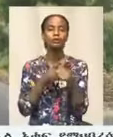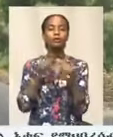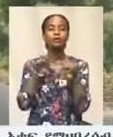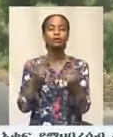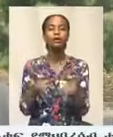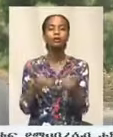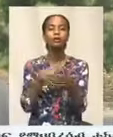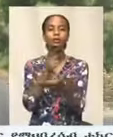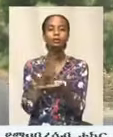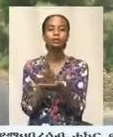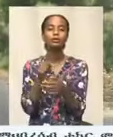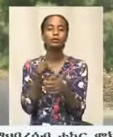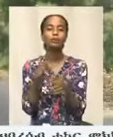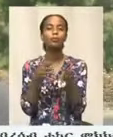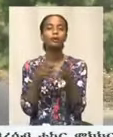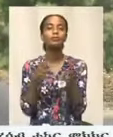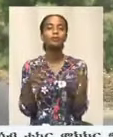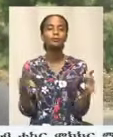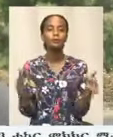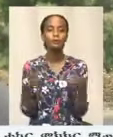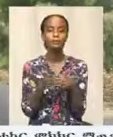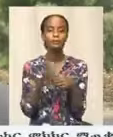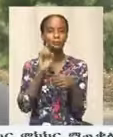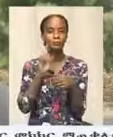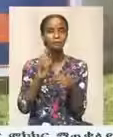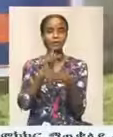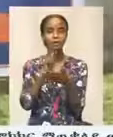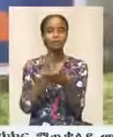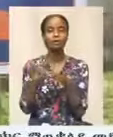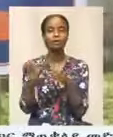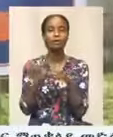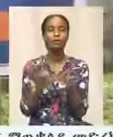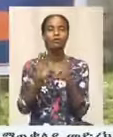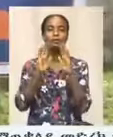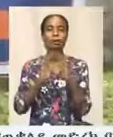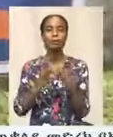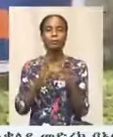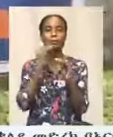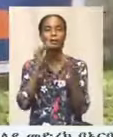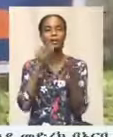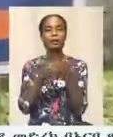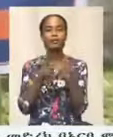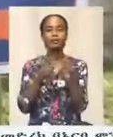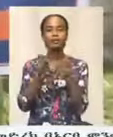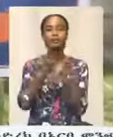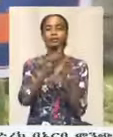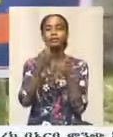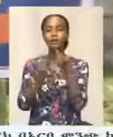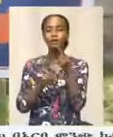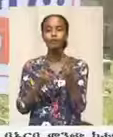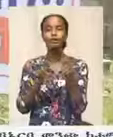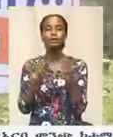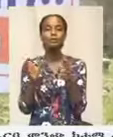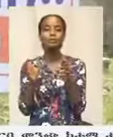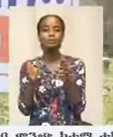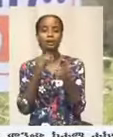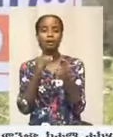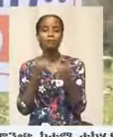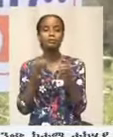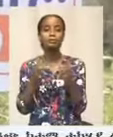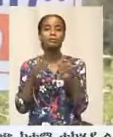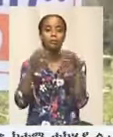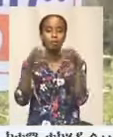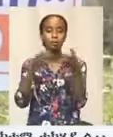የተመረቀው ይህንን ማስፋፊያ ነው ምርቃት ያደረግ ነው። የሰላምና የመልካም አስተዳደር ጥያቄዎች በሚዲያ የሚስተጋቡ